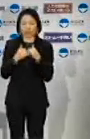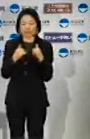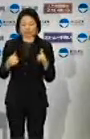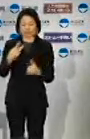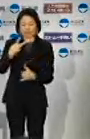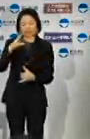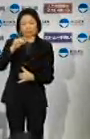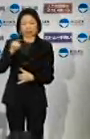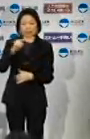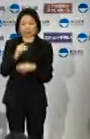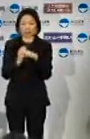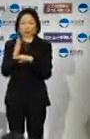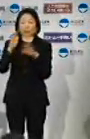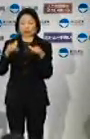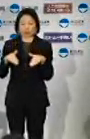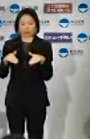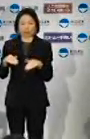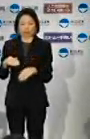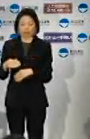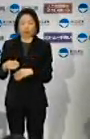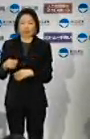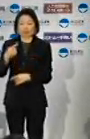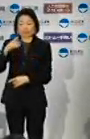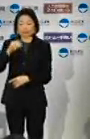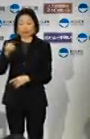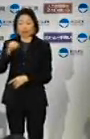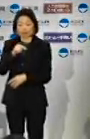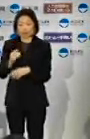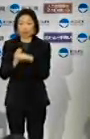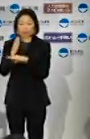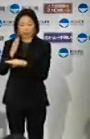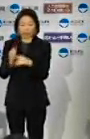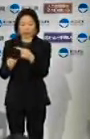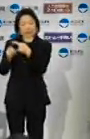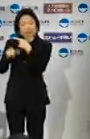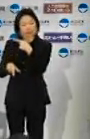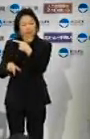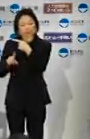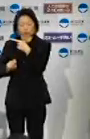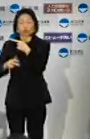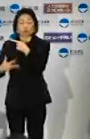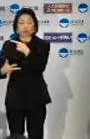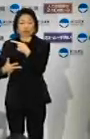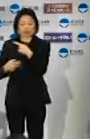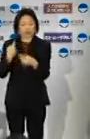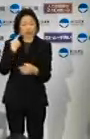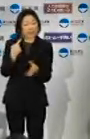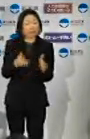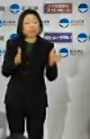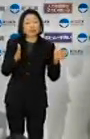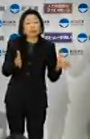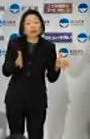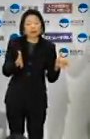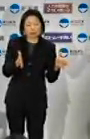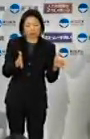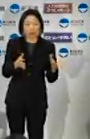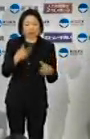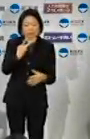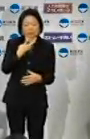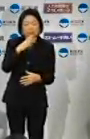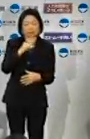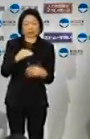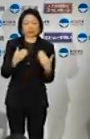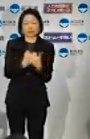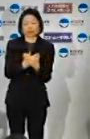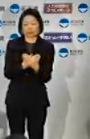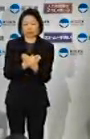、2万人超えたのが1月17日だったんですけども、まあ、1ヶ月足らずで2万人超えたと、このスピード感どういうふうに